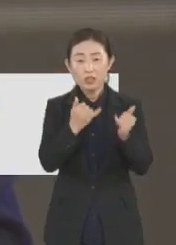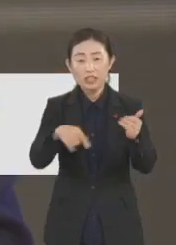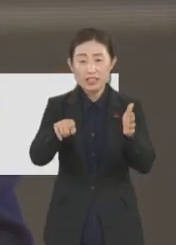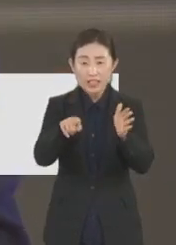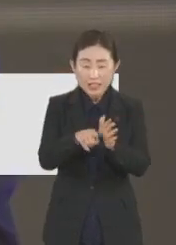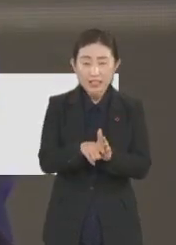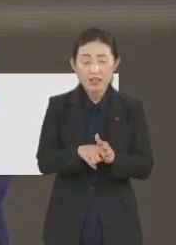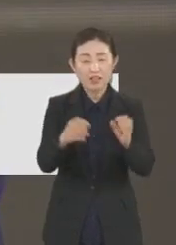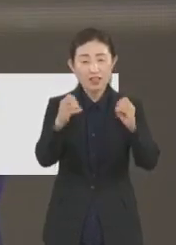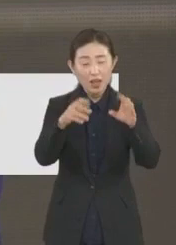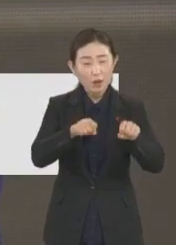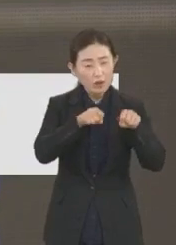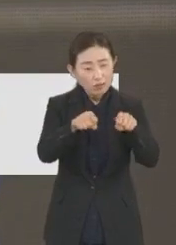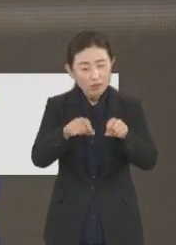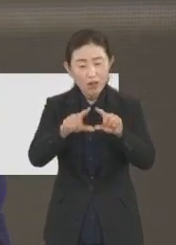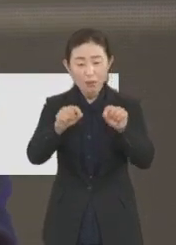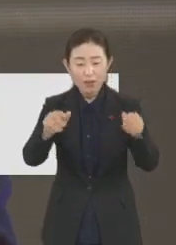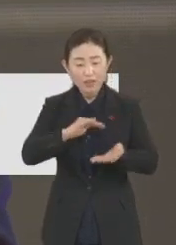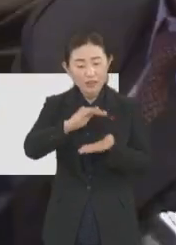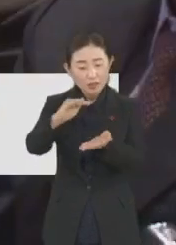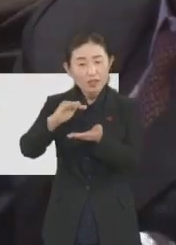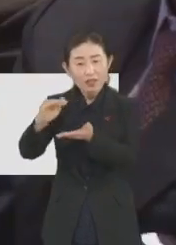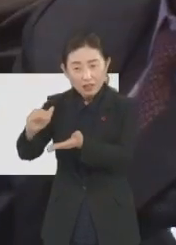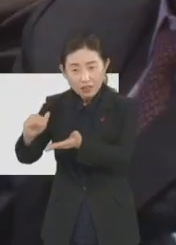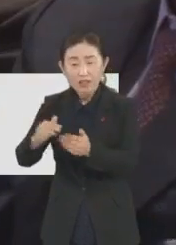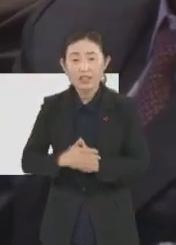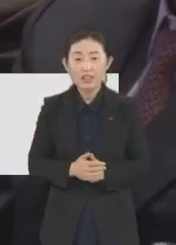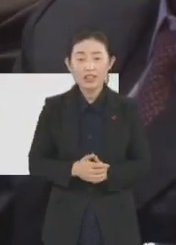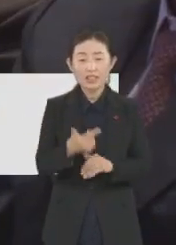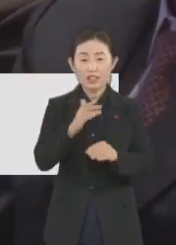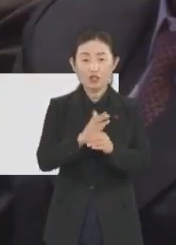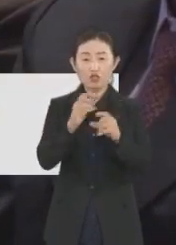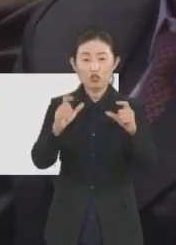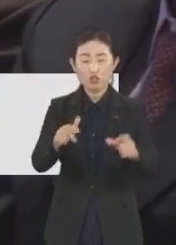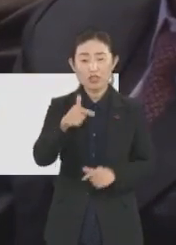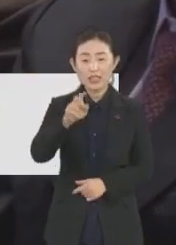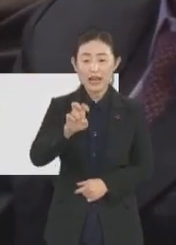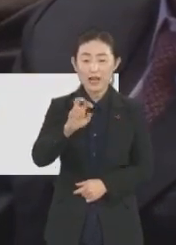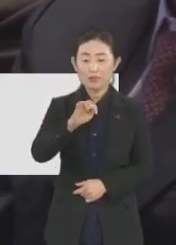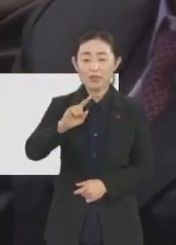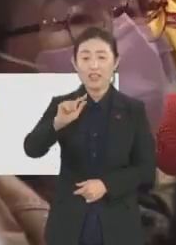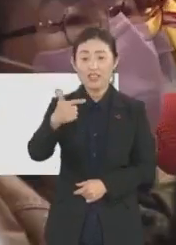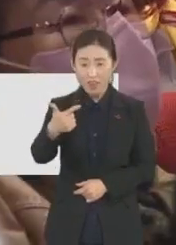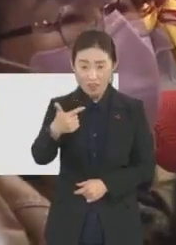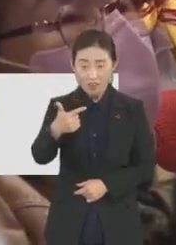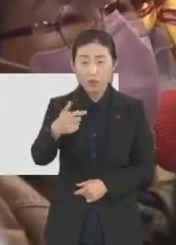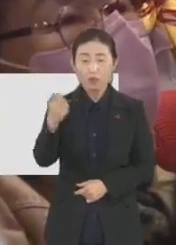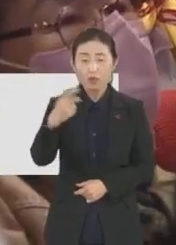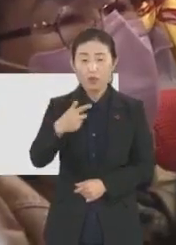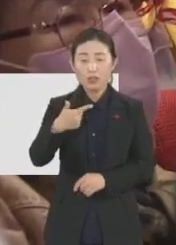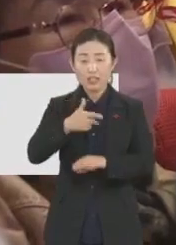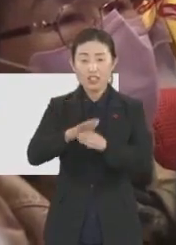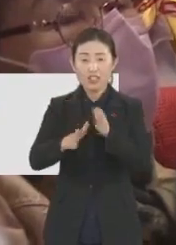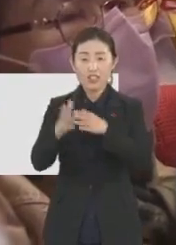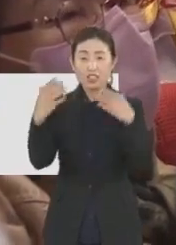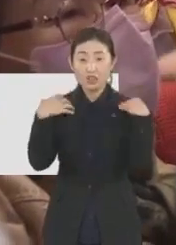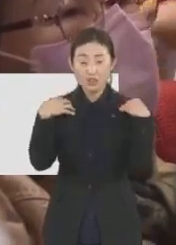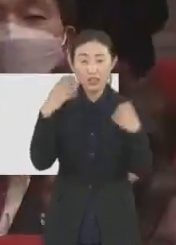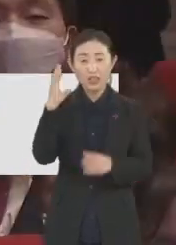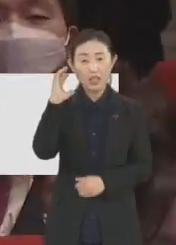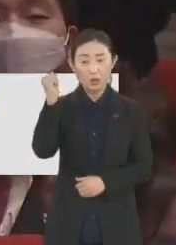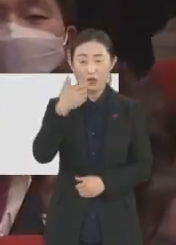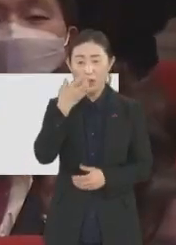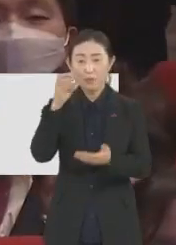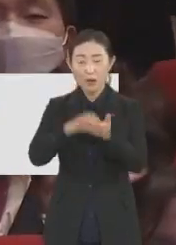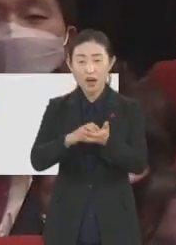위해 말벗과 청소 밑반찬 급식봉사를 도맡아 온 대전 중구 강미선 자원봉사자와 대전시가 대통령